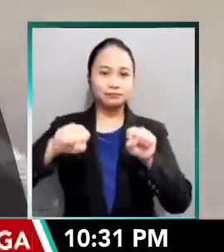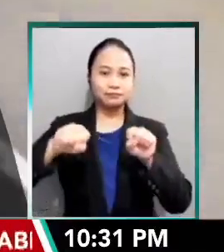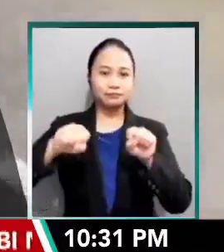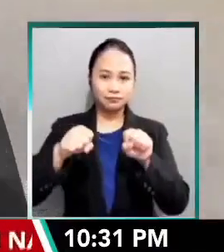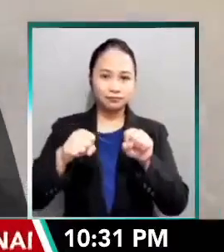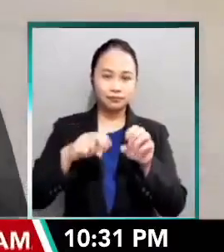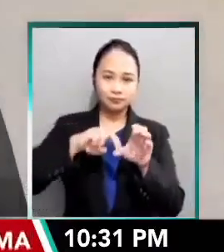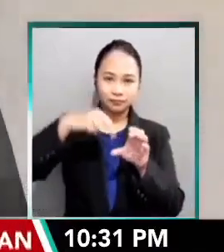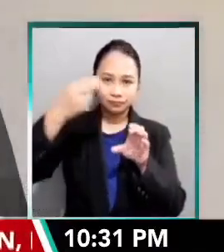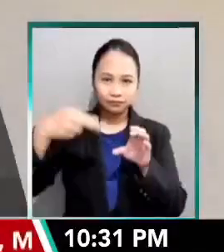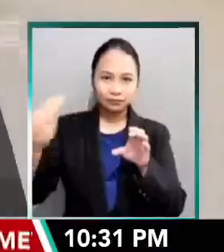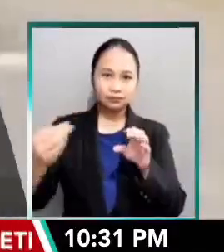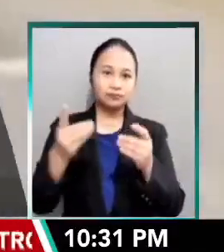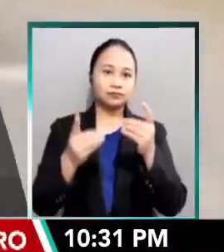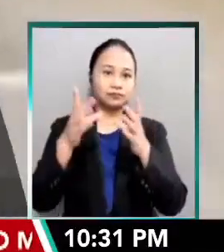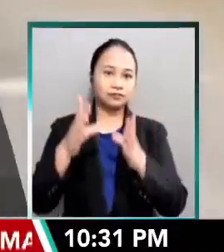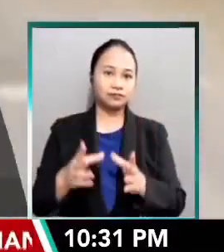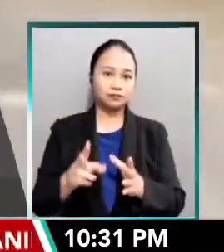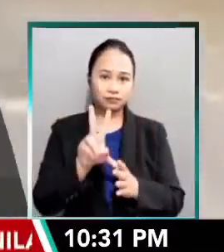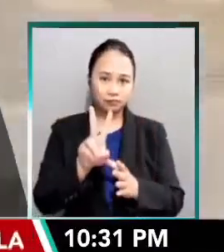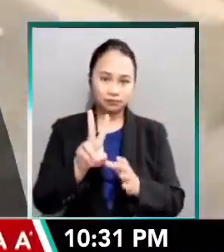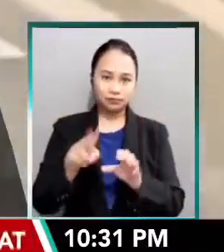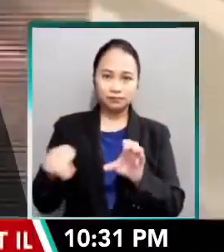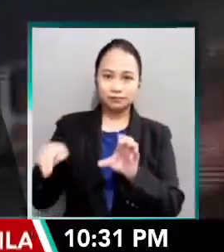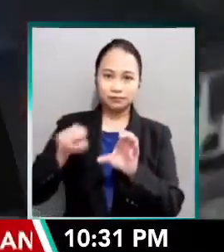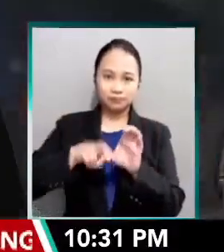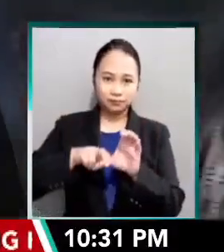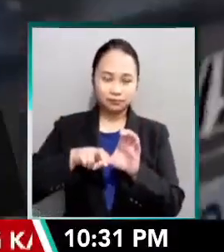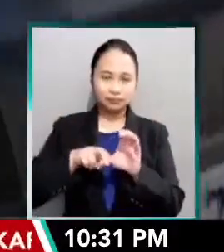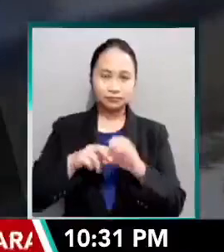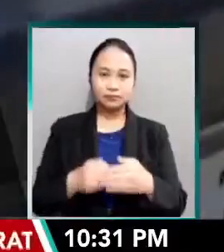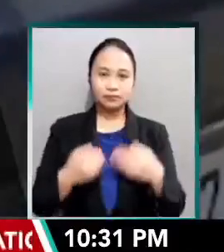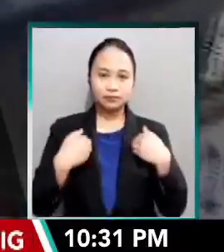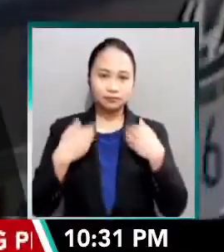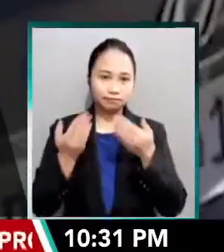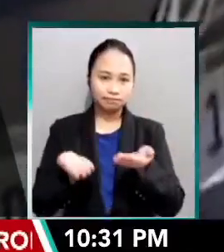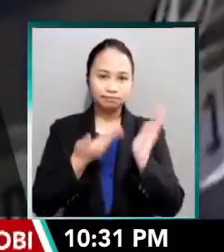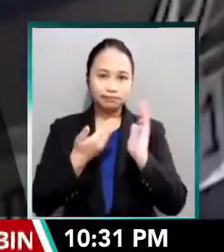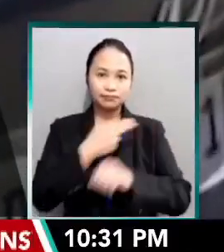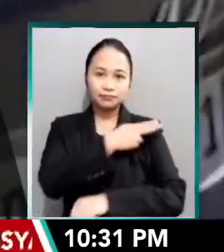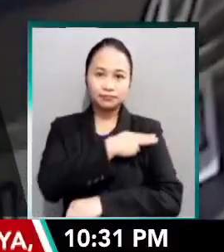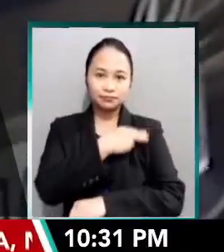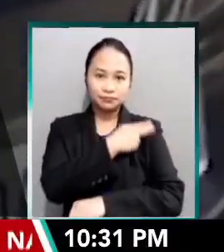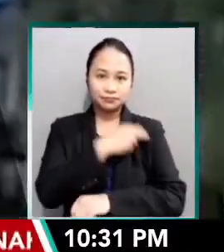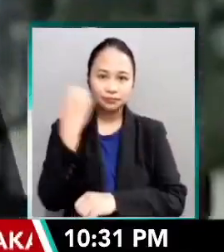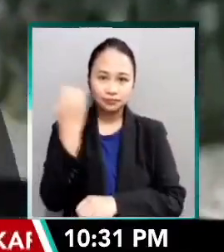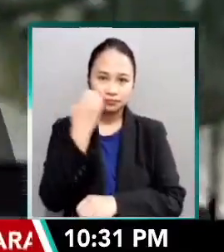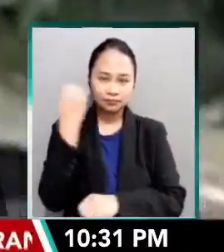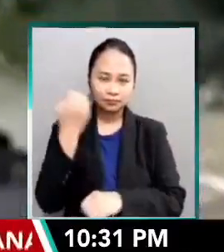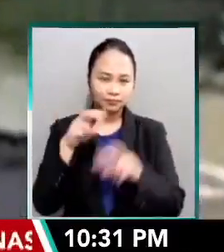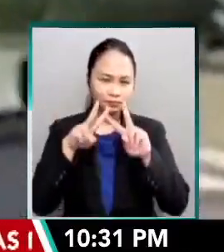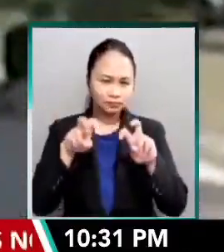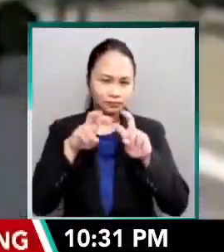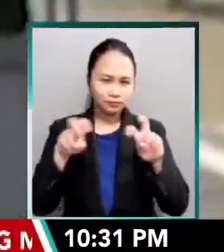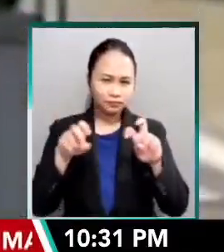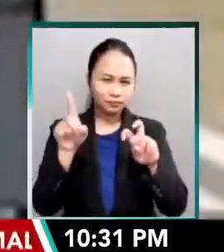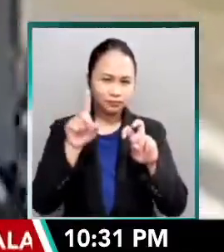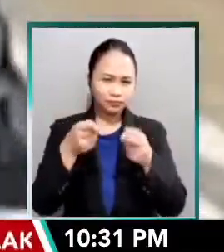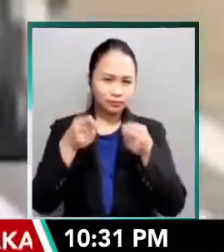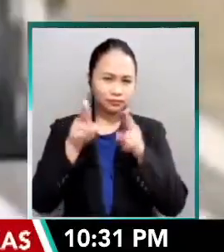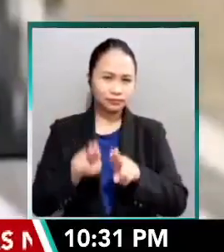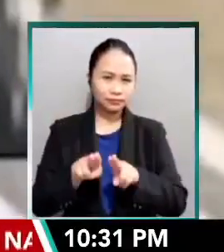ng driver at dalawang pasahero ng tricycle. Isinugod sila sa ospital. Iimbestigahan pa ang insidente.